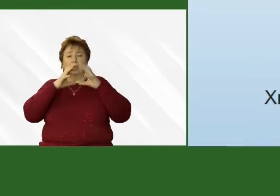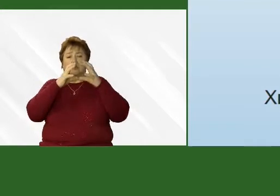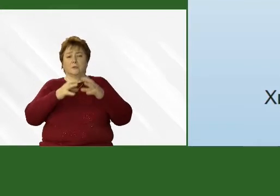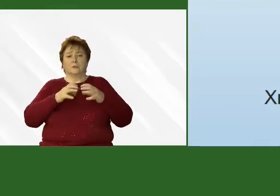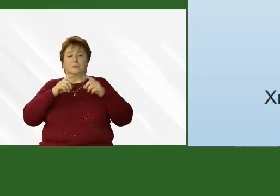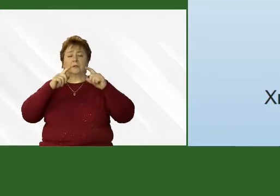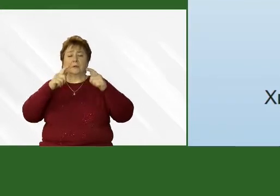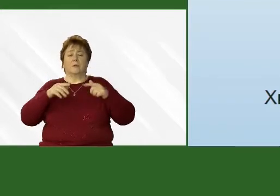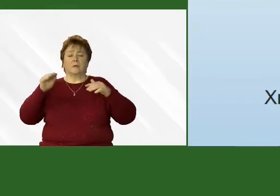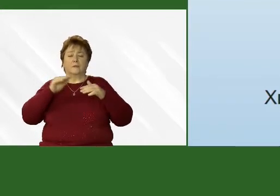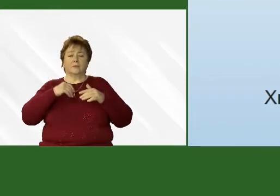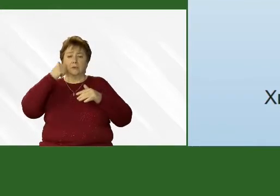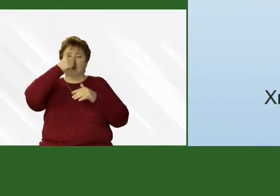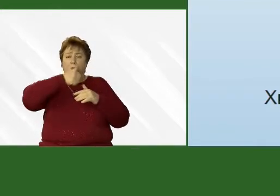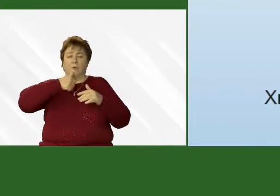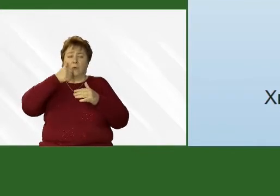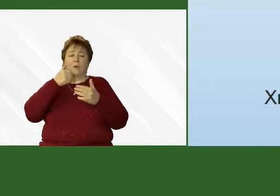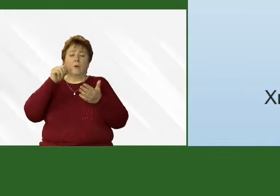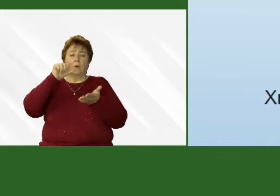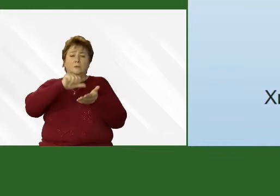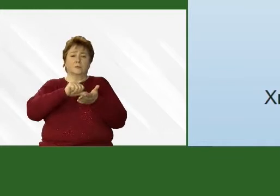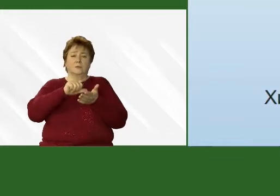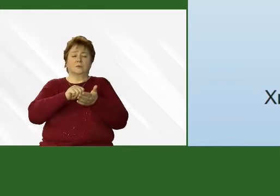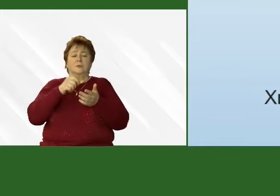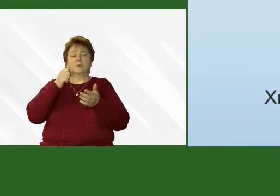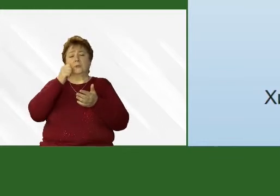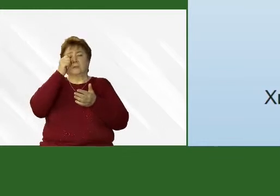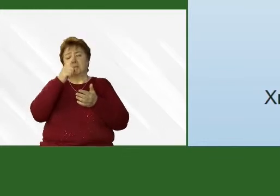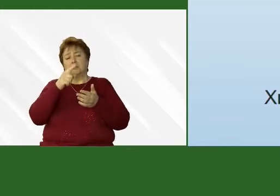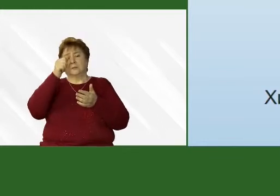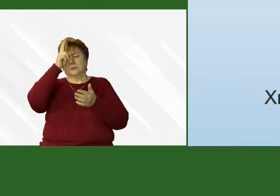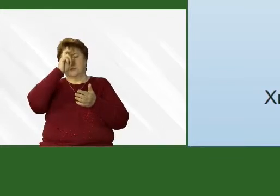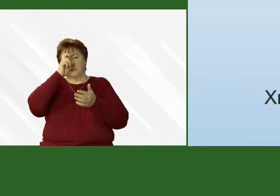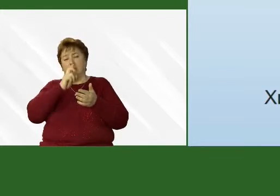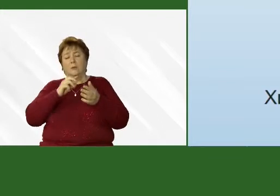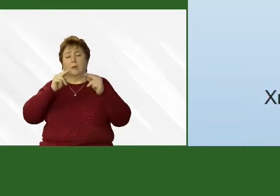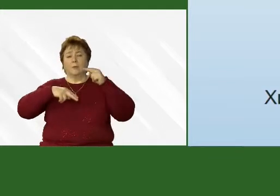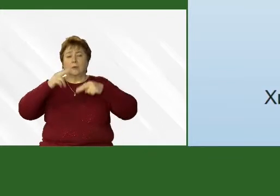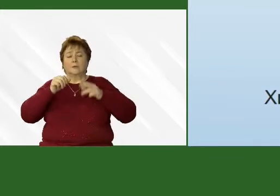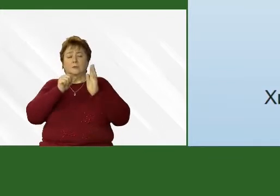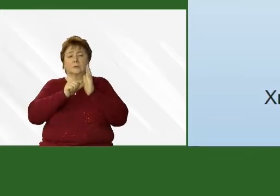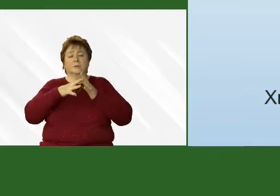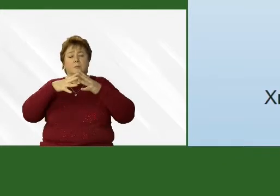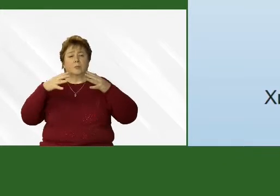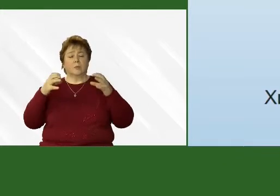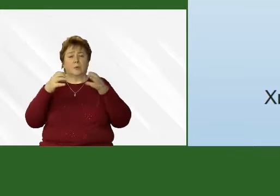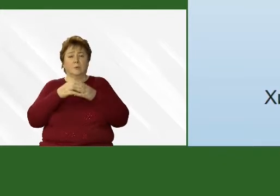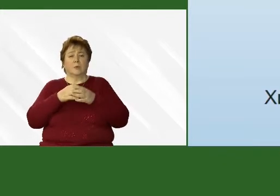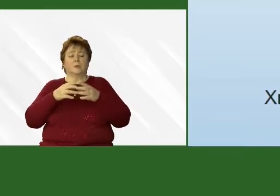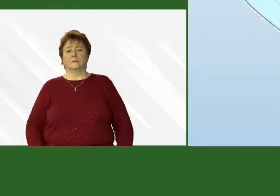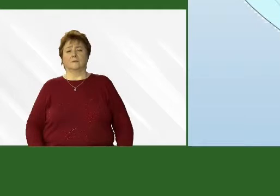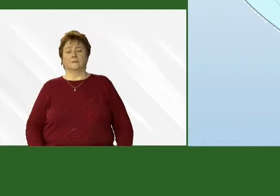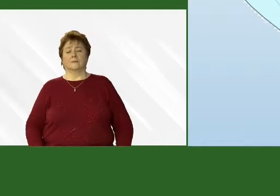Международного геофизического года представители 11 государств построили более 60 баз и